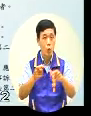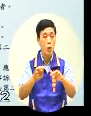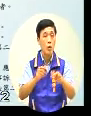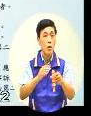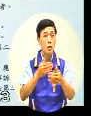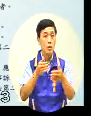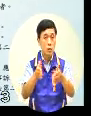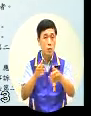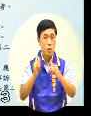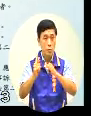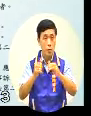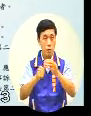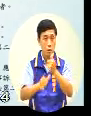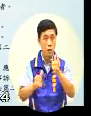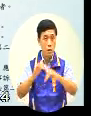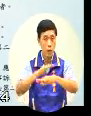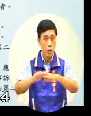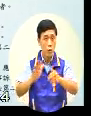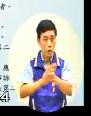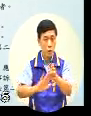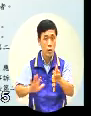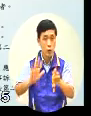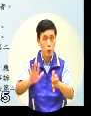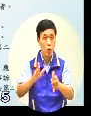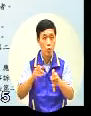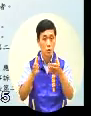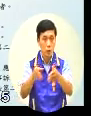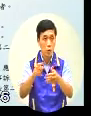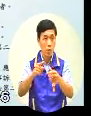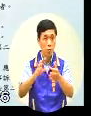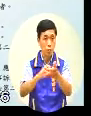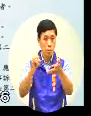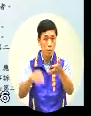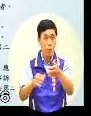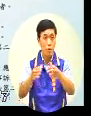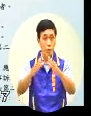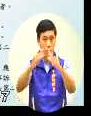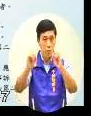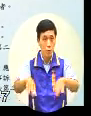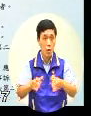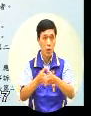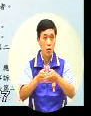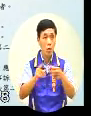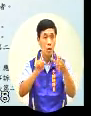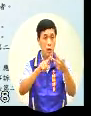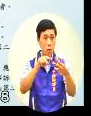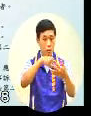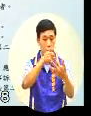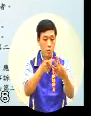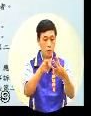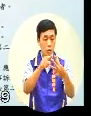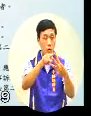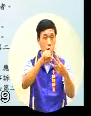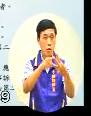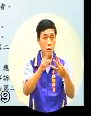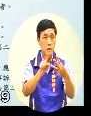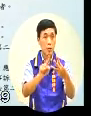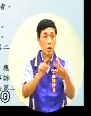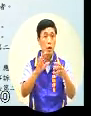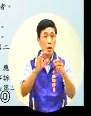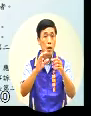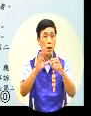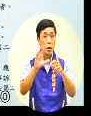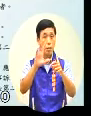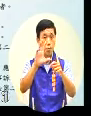们的民生安全的，我们绝对首当其冲一定要拆，这是第一个顺位。第二个顺位是在民国86年到民